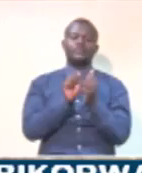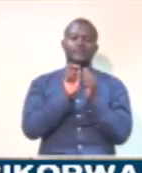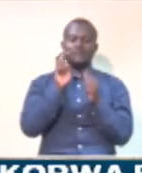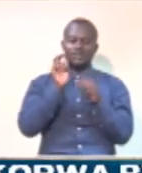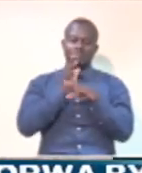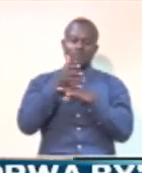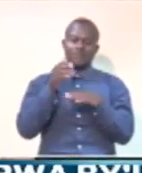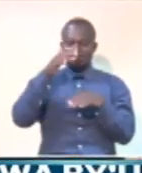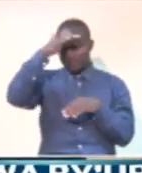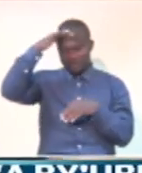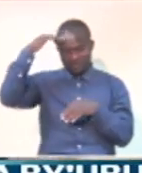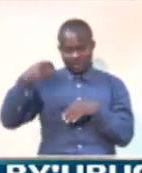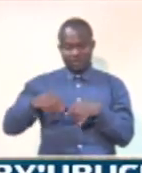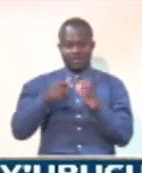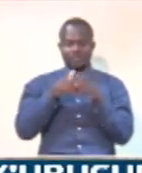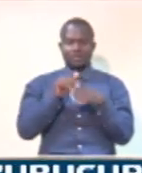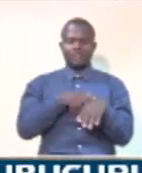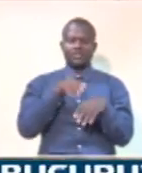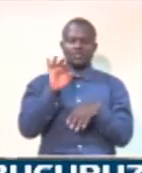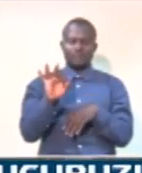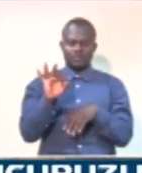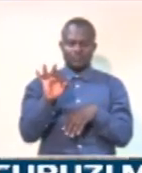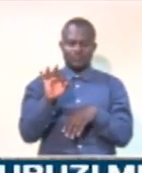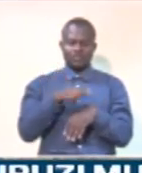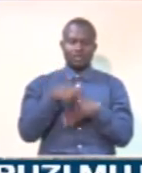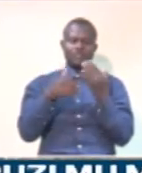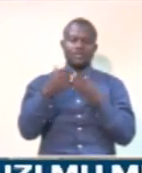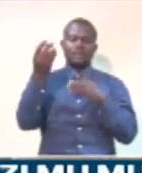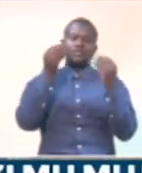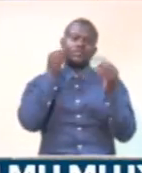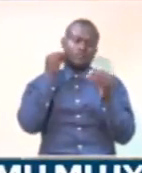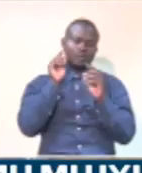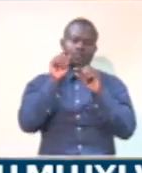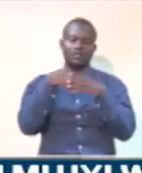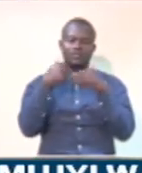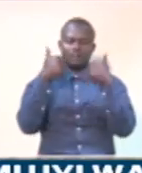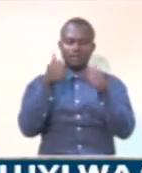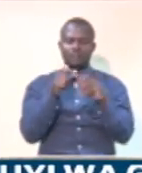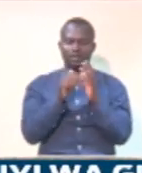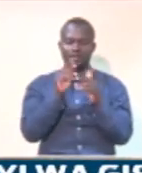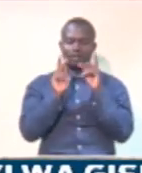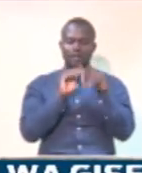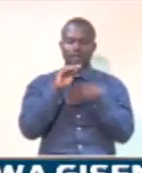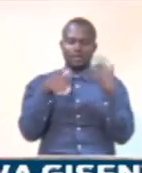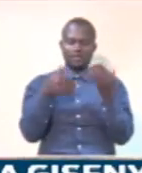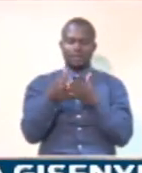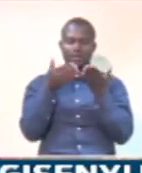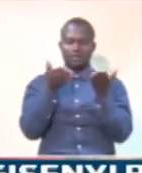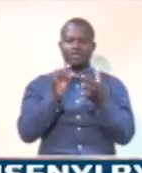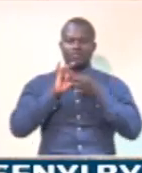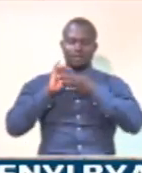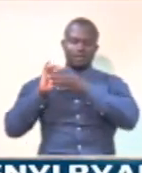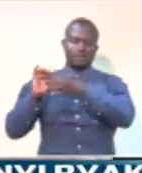tambukaga hano. None ubu na saa 3 igihe cyo gutaho kigeze urataneze. Kandi n'abaturage hano